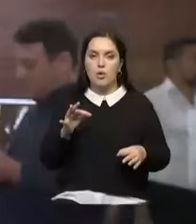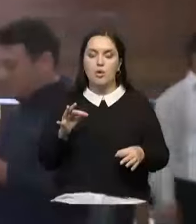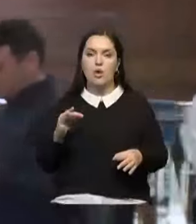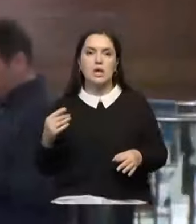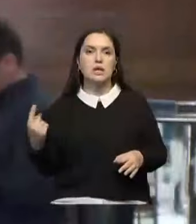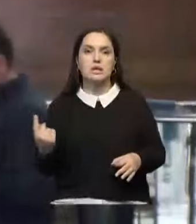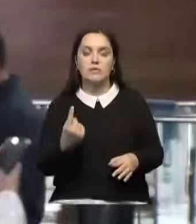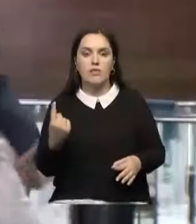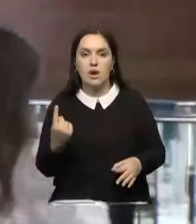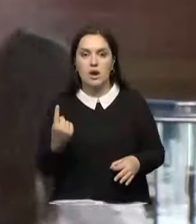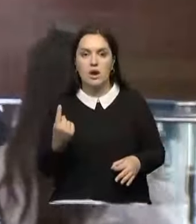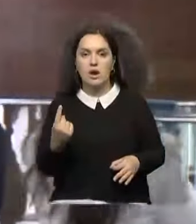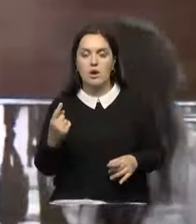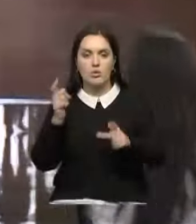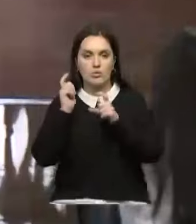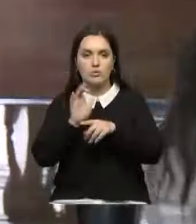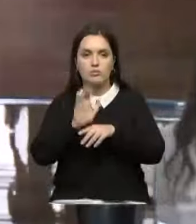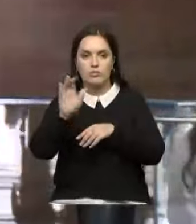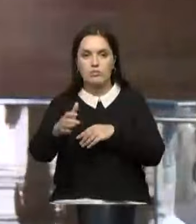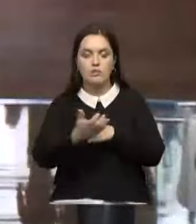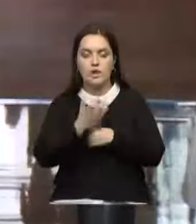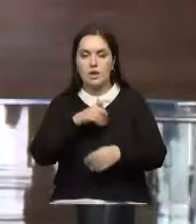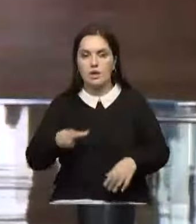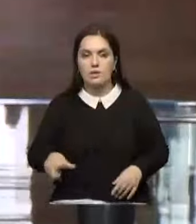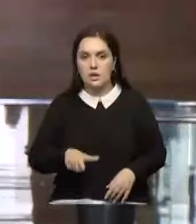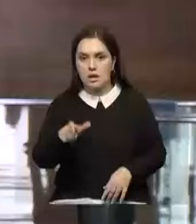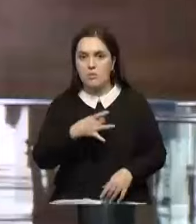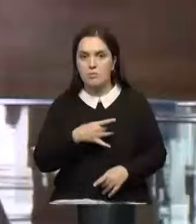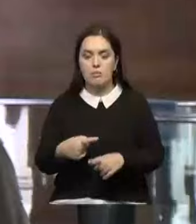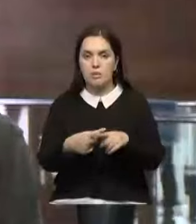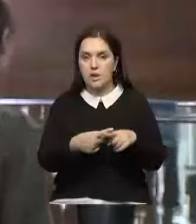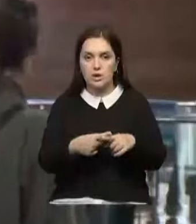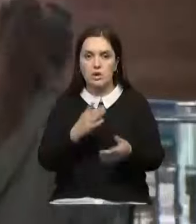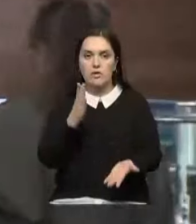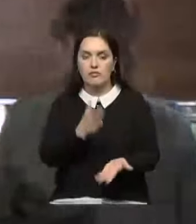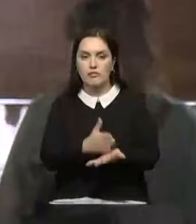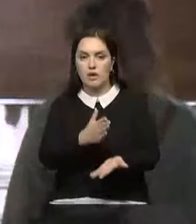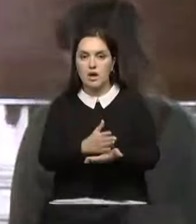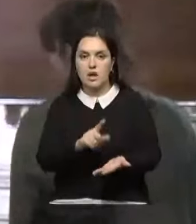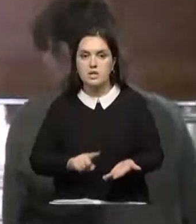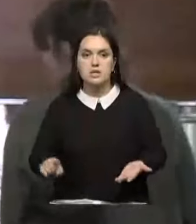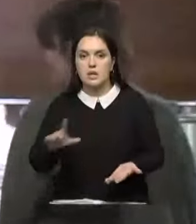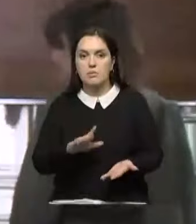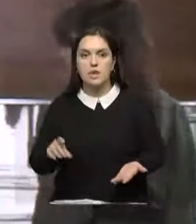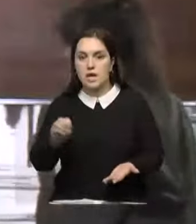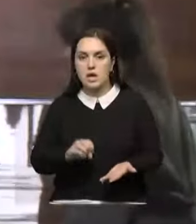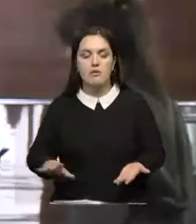по формированию единого транспортного пространства ШОС. И так как Беларусь имеет выход на Западную Европу,